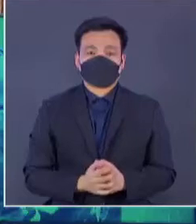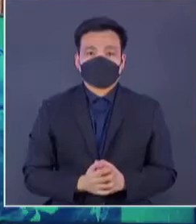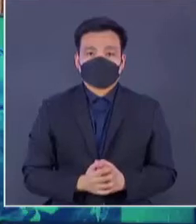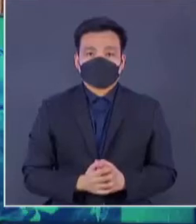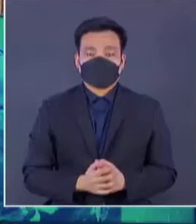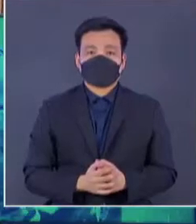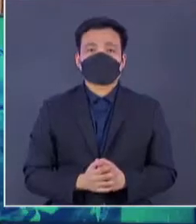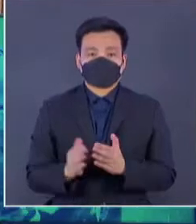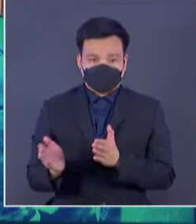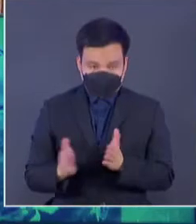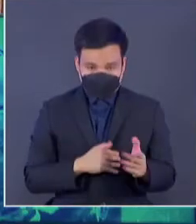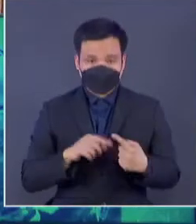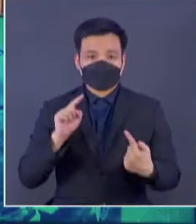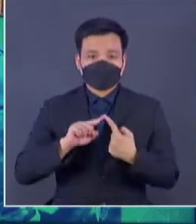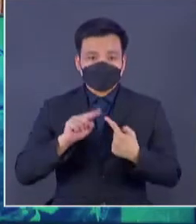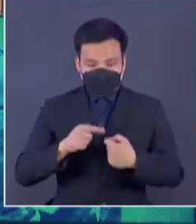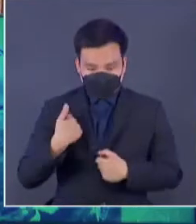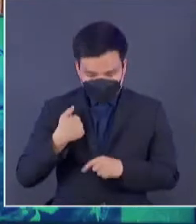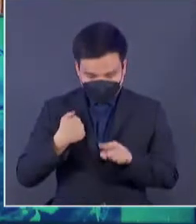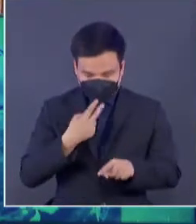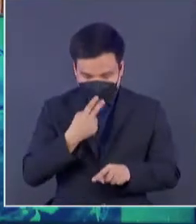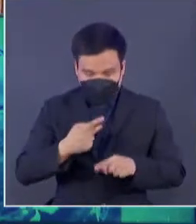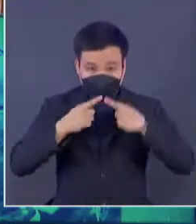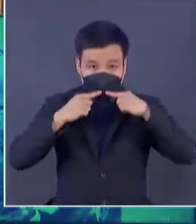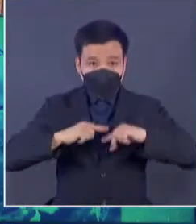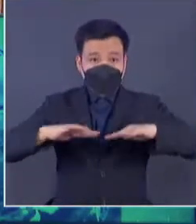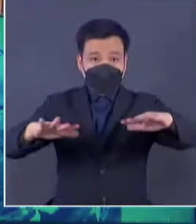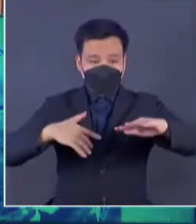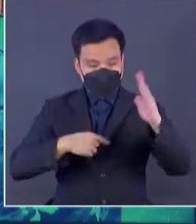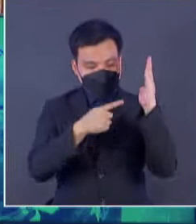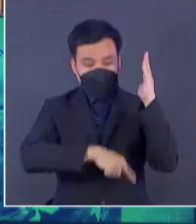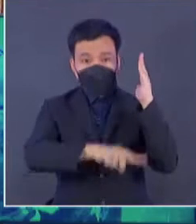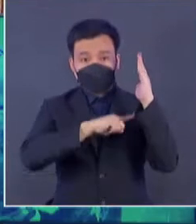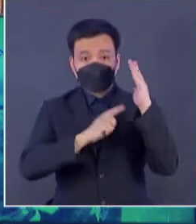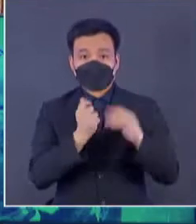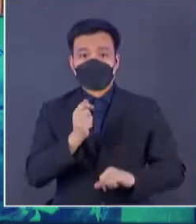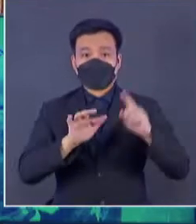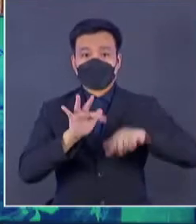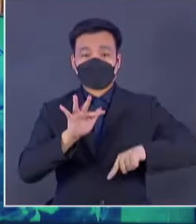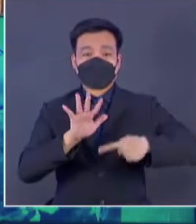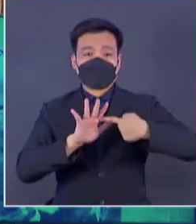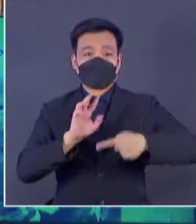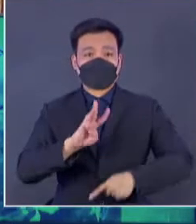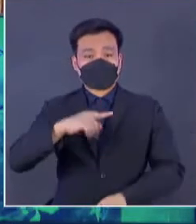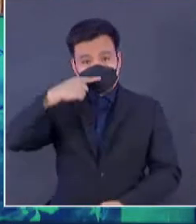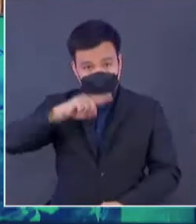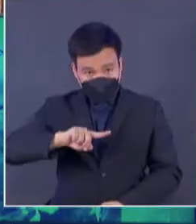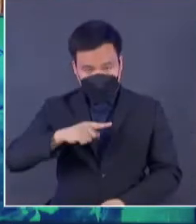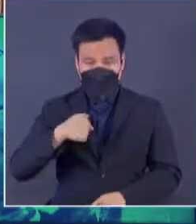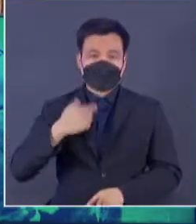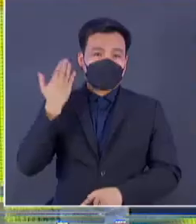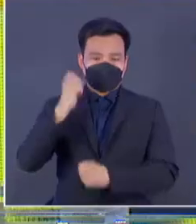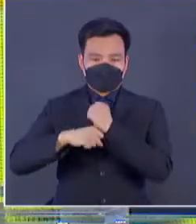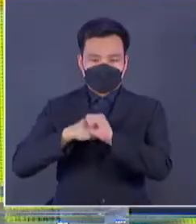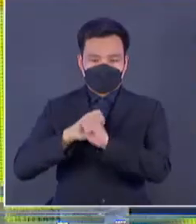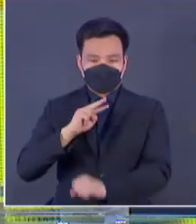คือเรื่องของการเปิดแหล่งสำรวจปิโตรเลียมในอ่าวไทยของเราครับหลังจากที่ยืดเยื้อไม่ได้เปิดการสำรวจมาตั้งแต่ปี2550